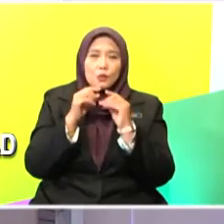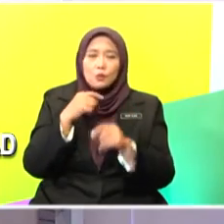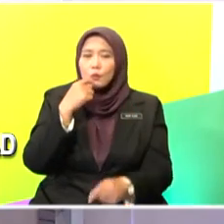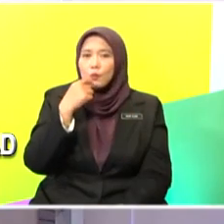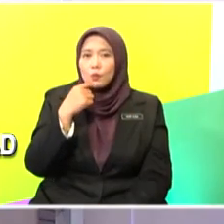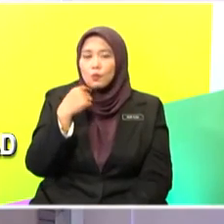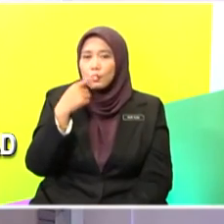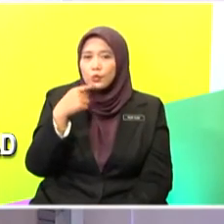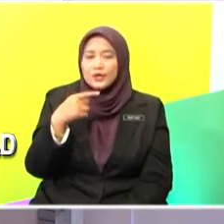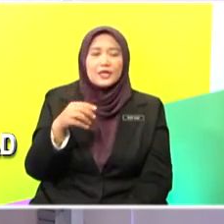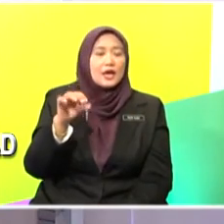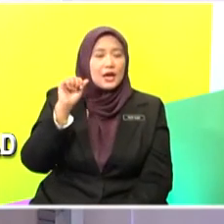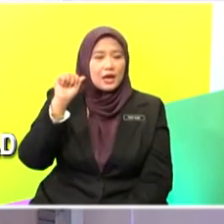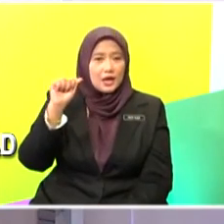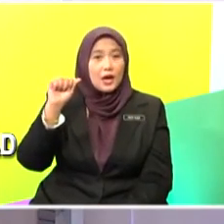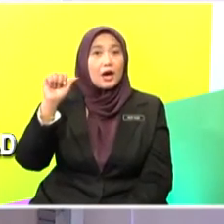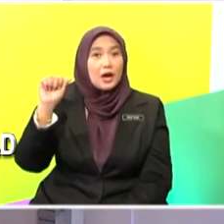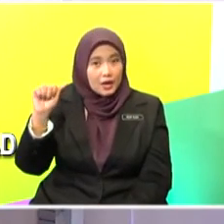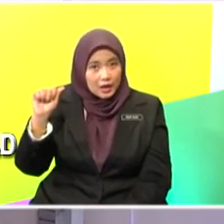Huruf. Cuba ngangakan mulut.